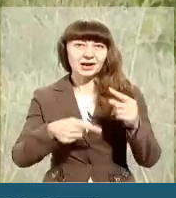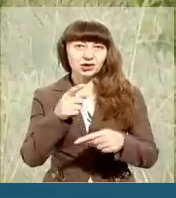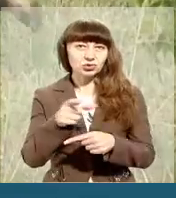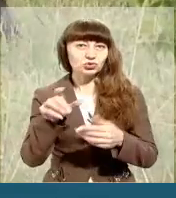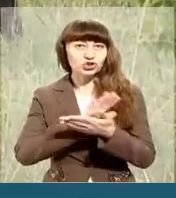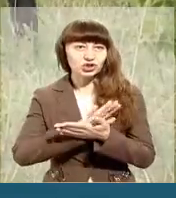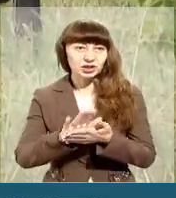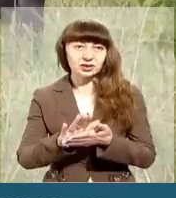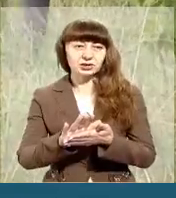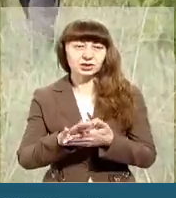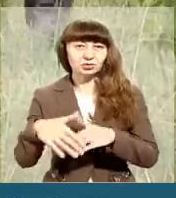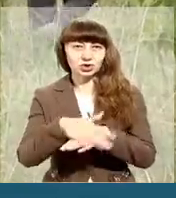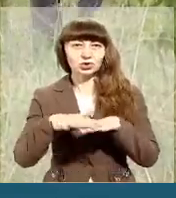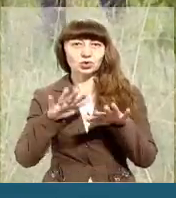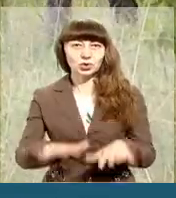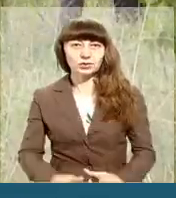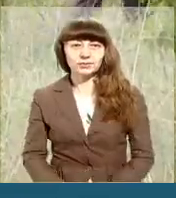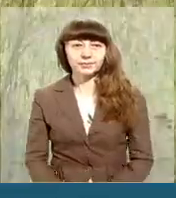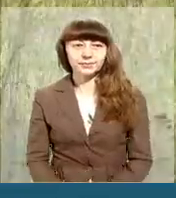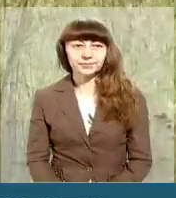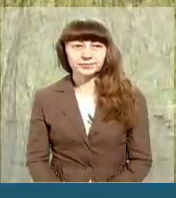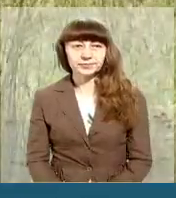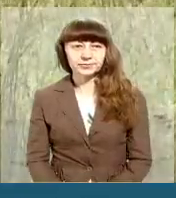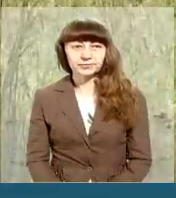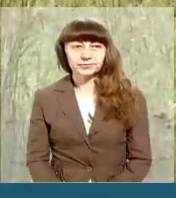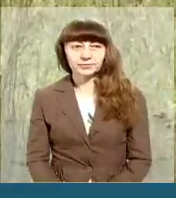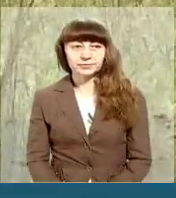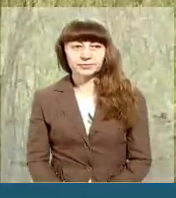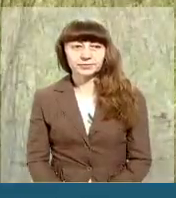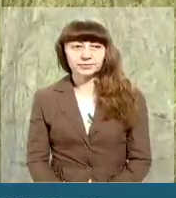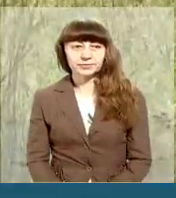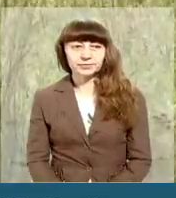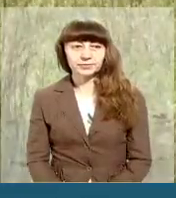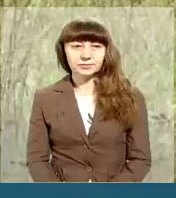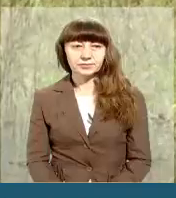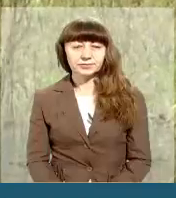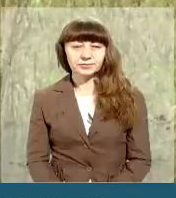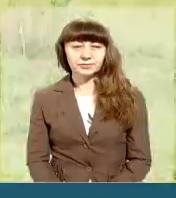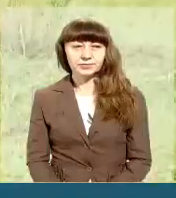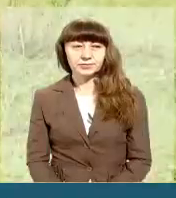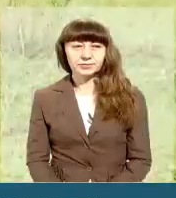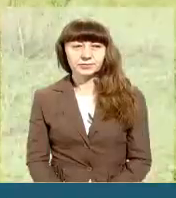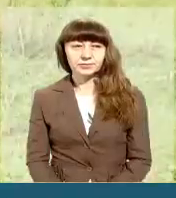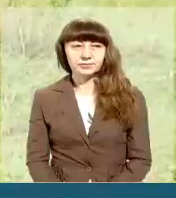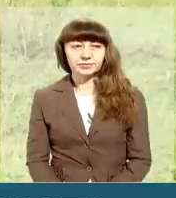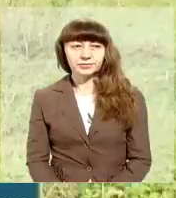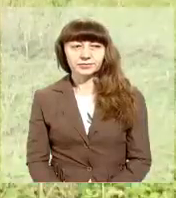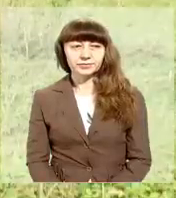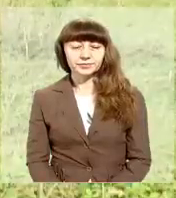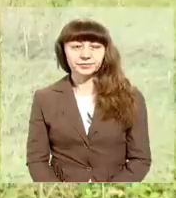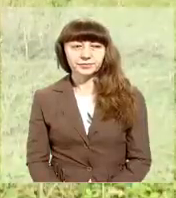жас ұрпақтың экологиялық мәдениетін қалыптастырудағы маңызды қадамдардың бірі, деді мектеп директоры. Осы